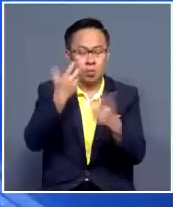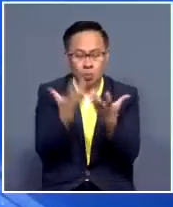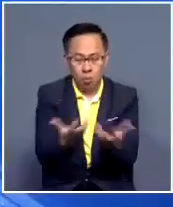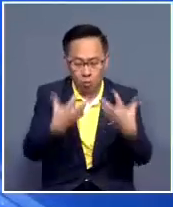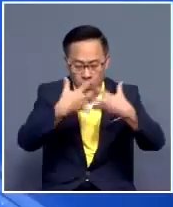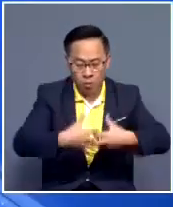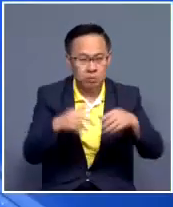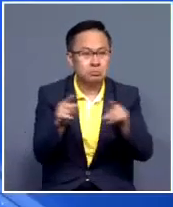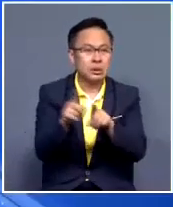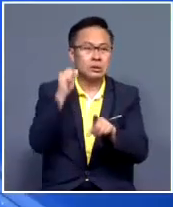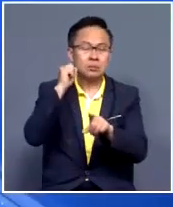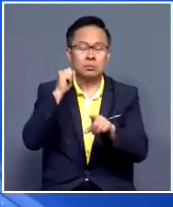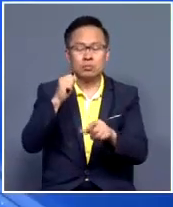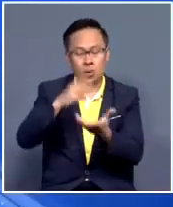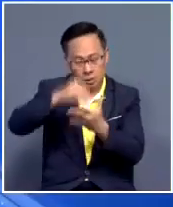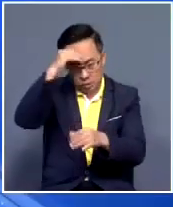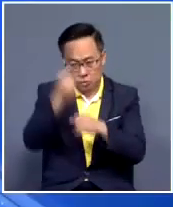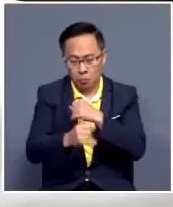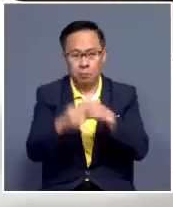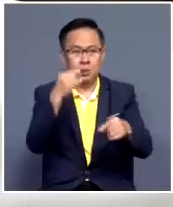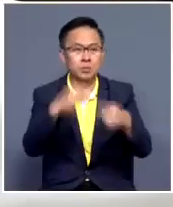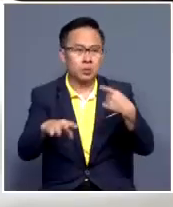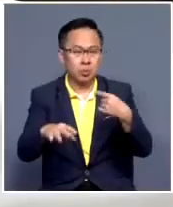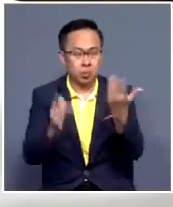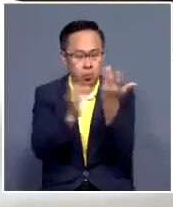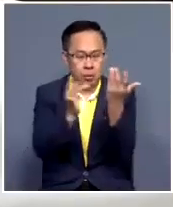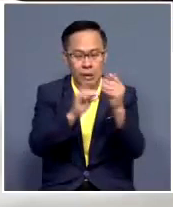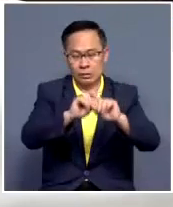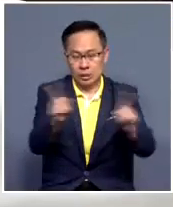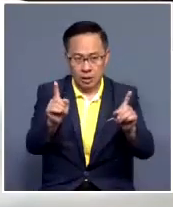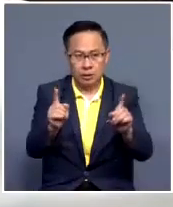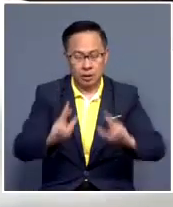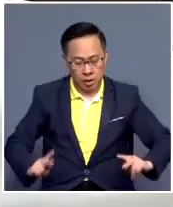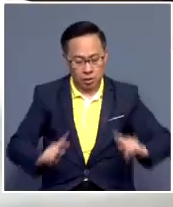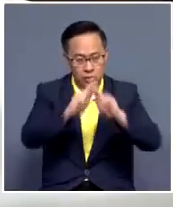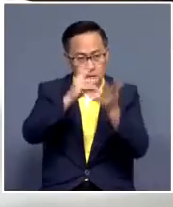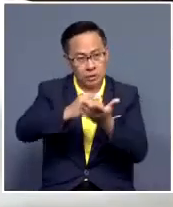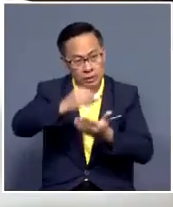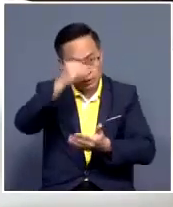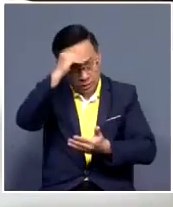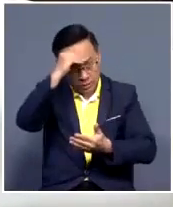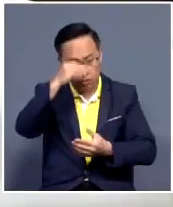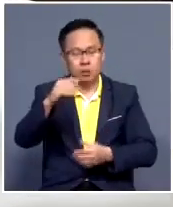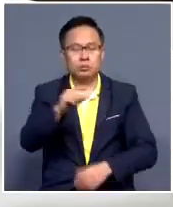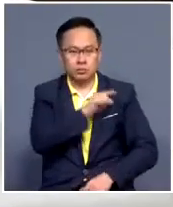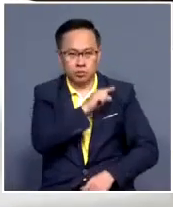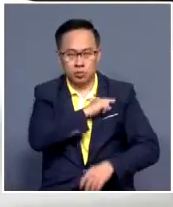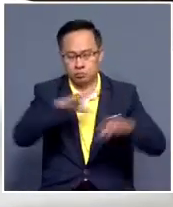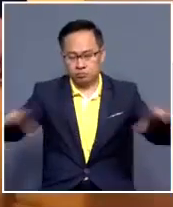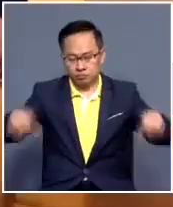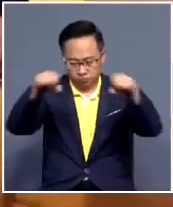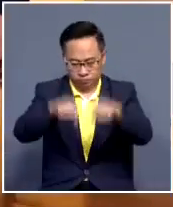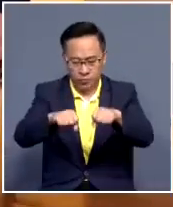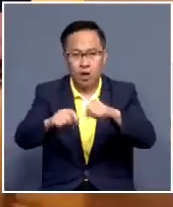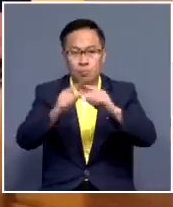ำก็ไม่ตอบโจทย์เขาไปใช้เทคโนโลยีสมัยใหม่ไม่ได้ต่างๆกระทรวงเองกระทรวงศึกษาเองเนี่ยก็เป็นเรียกว่าเป็นคนจับสองฝ่ายมานั่งคุย